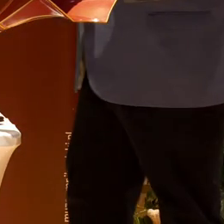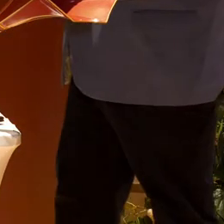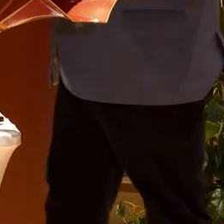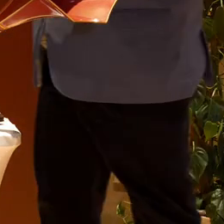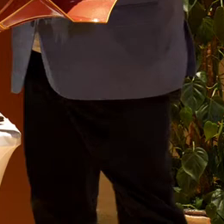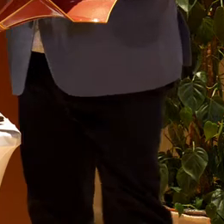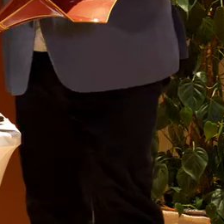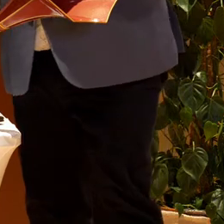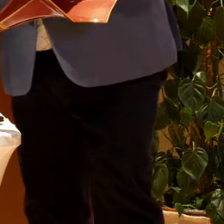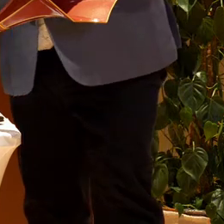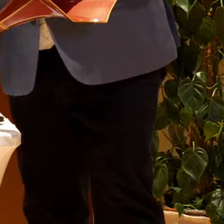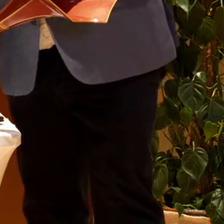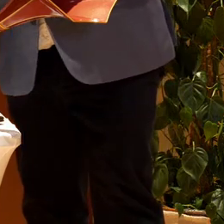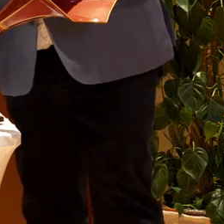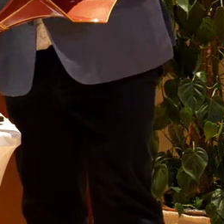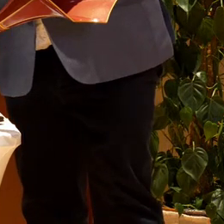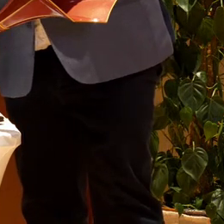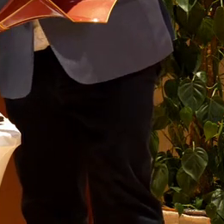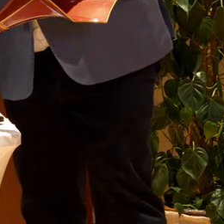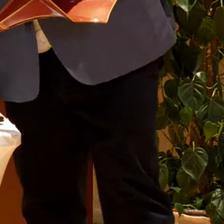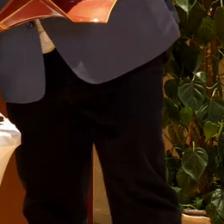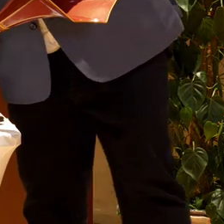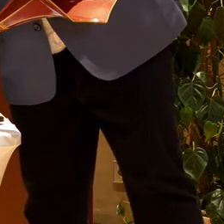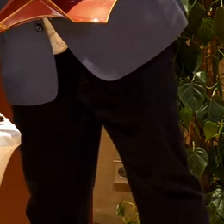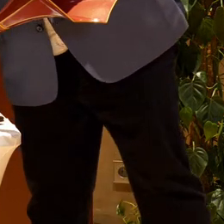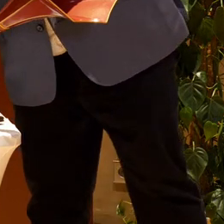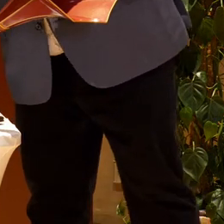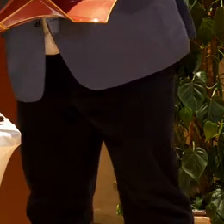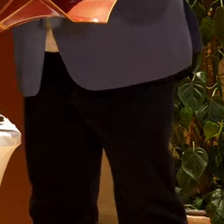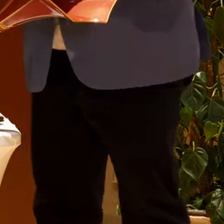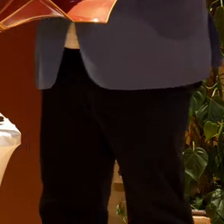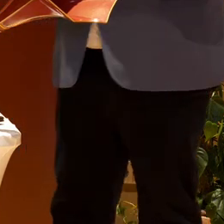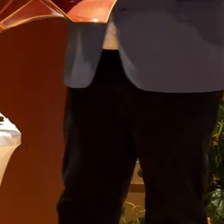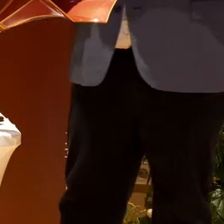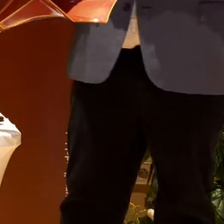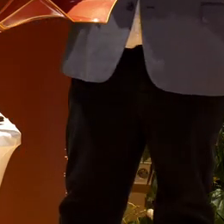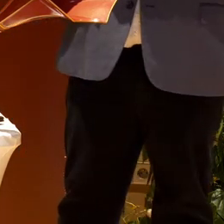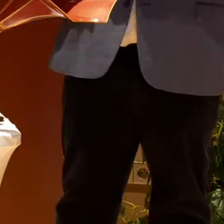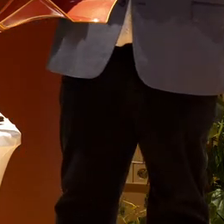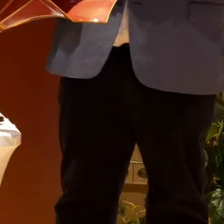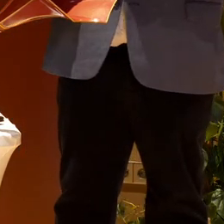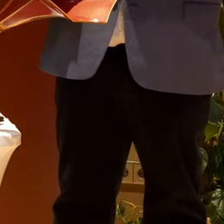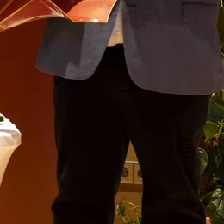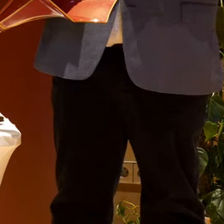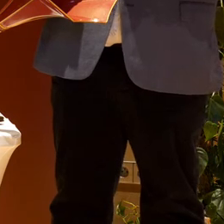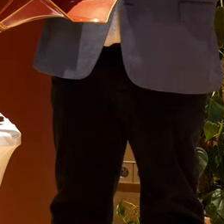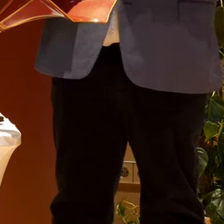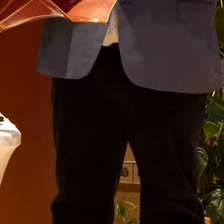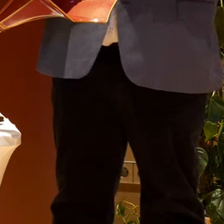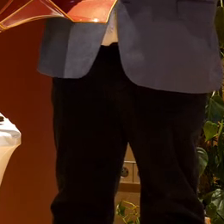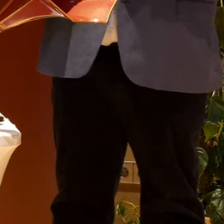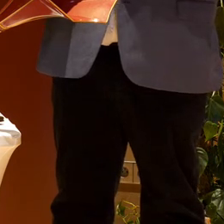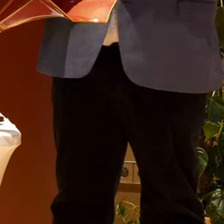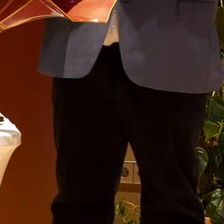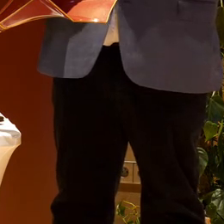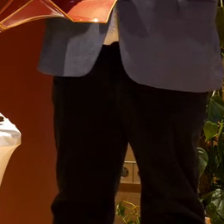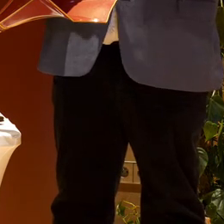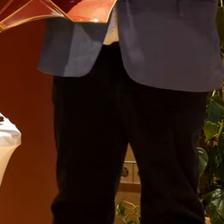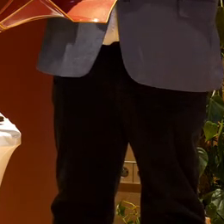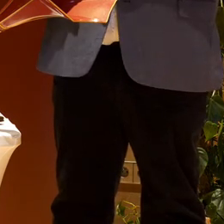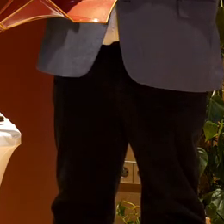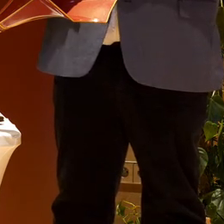mogli zobaczyć. Nagranie oczywiście nie będzie z wałka woskowego, bo one były zbyt